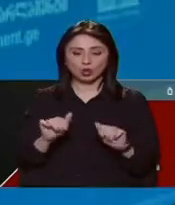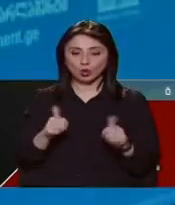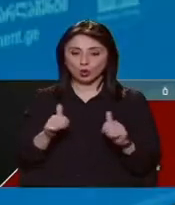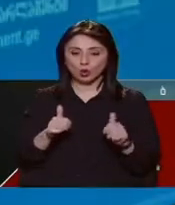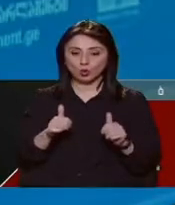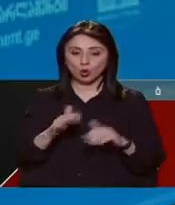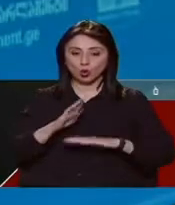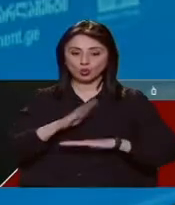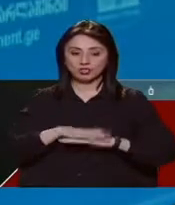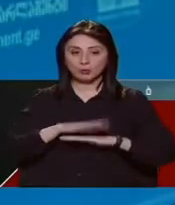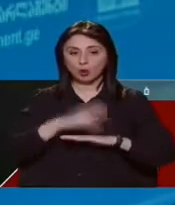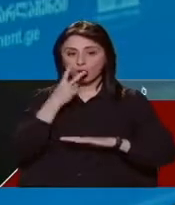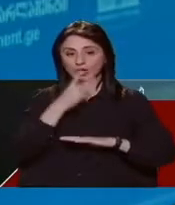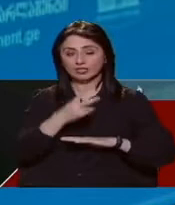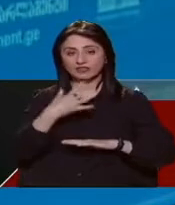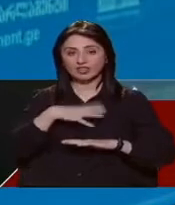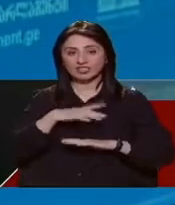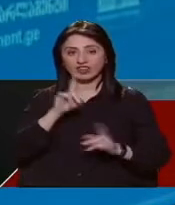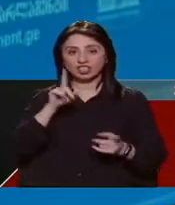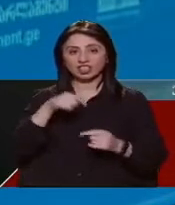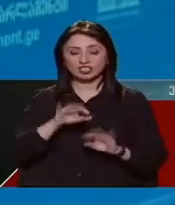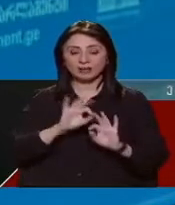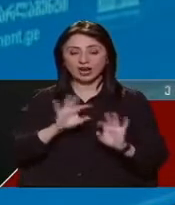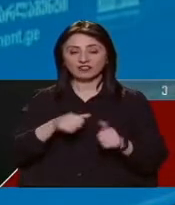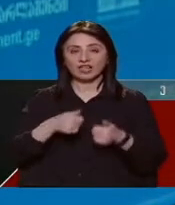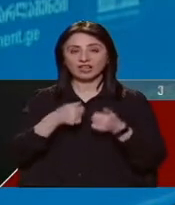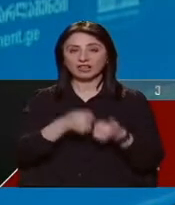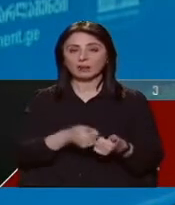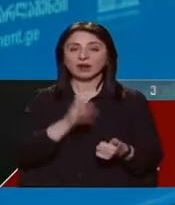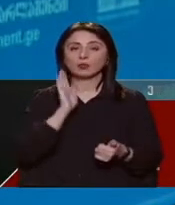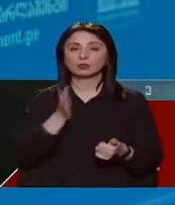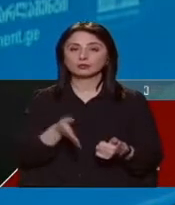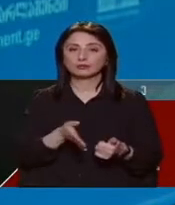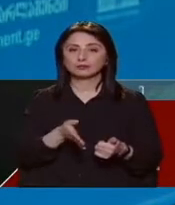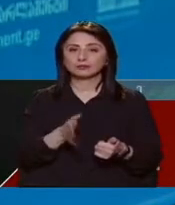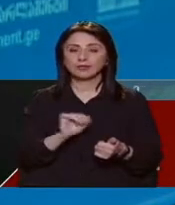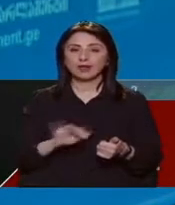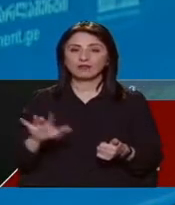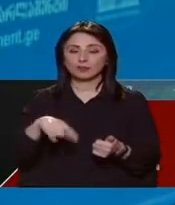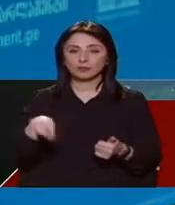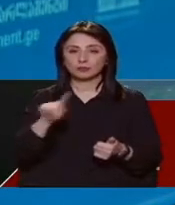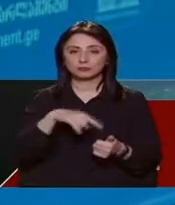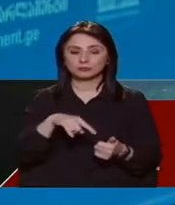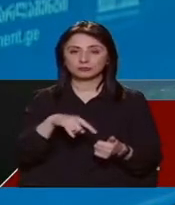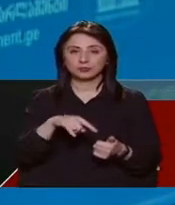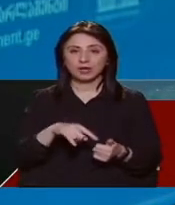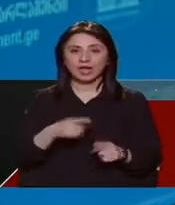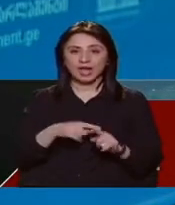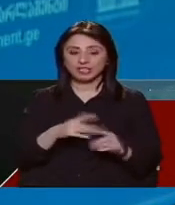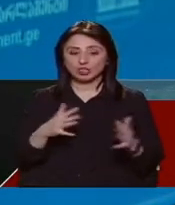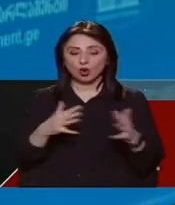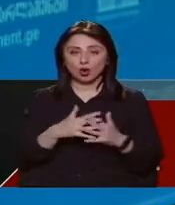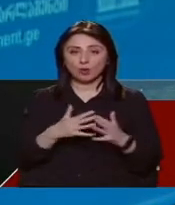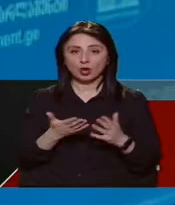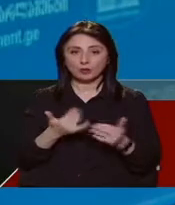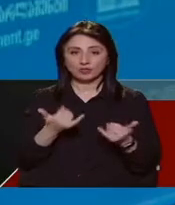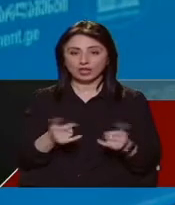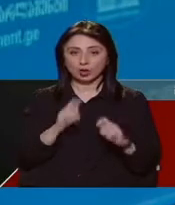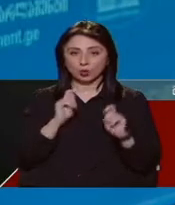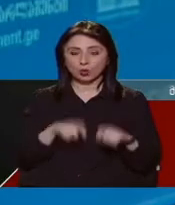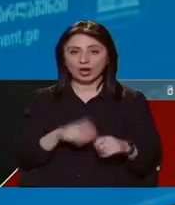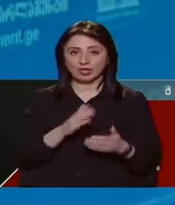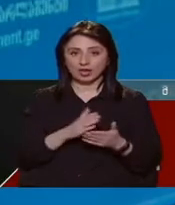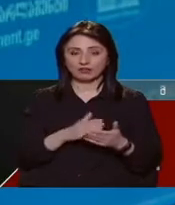Როგორც მოიქცევა საქართველო, შესაბამისი განცხადებები და დახმარებები ექნება ჩვენი დასავლელი პარტნიორებისგან. Ეს ომი, რომელშიც ახლა